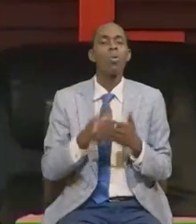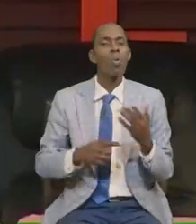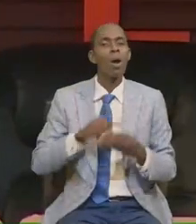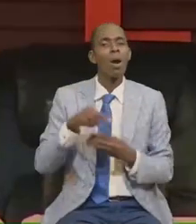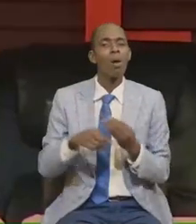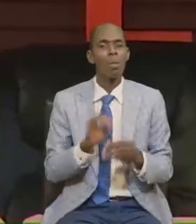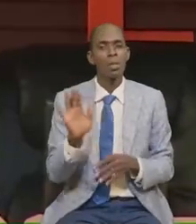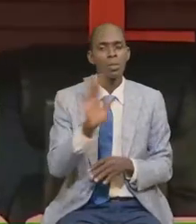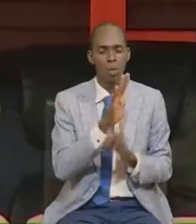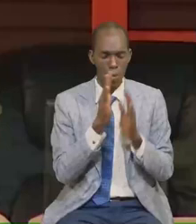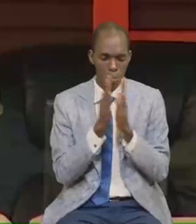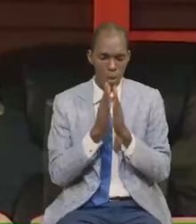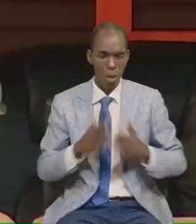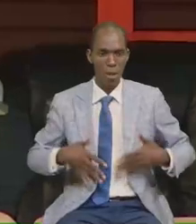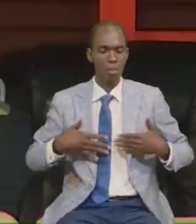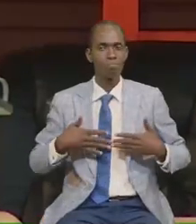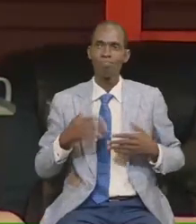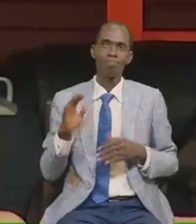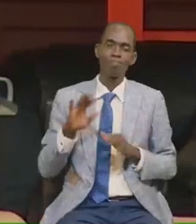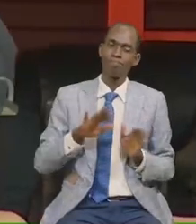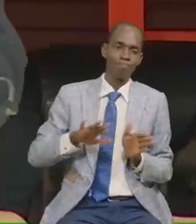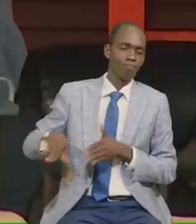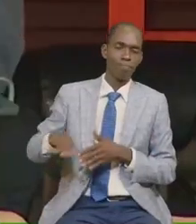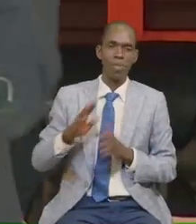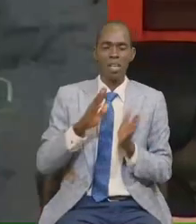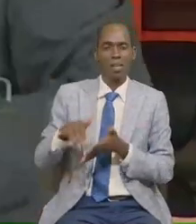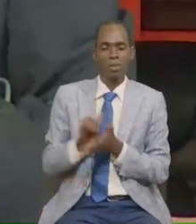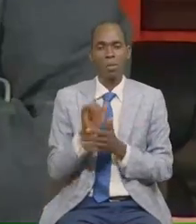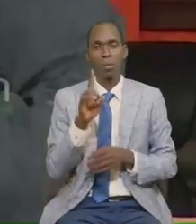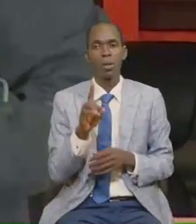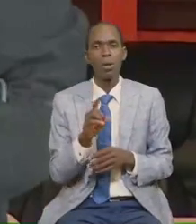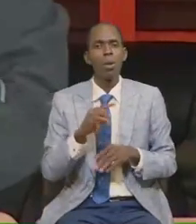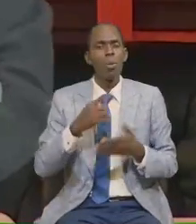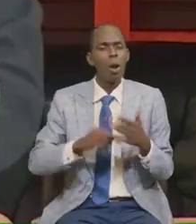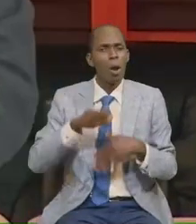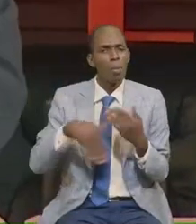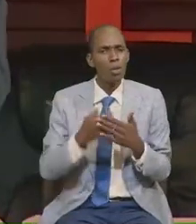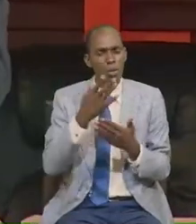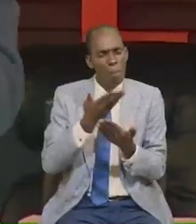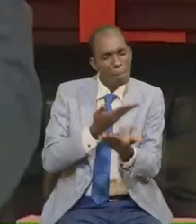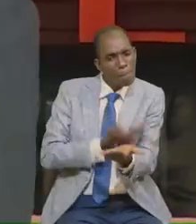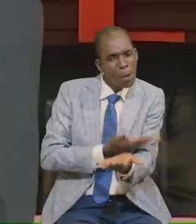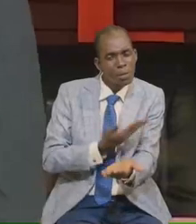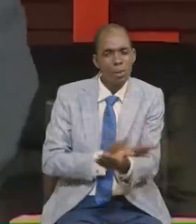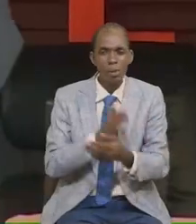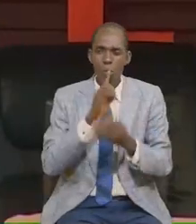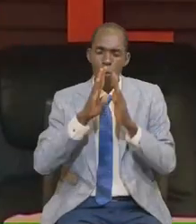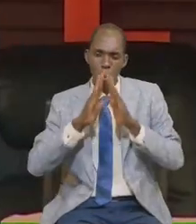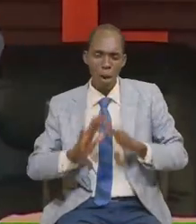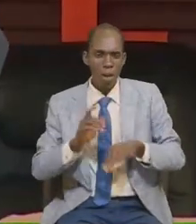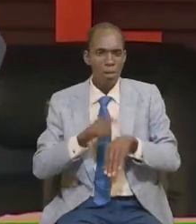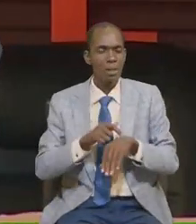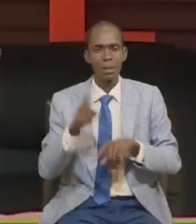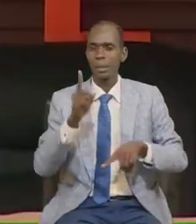il ne peut pas en parler et le temps de dévotion matinale il ne peut pas en parler et